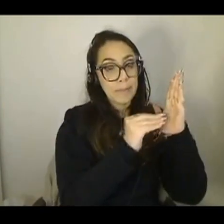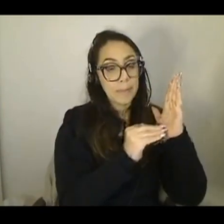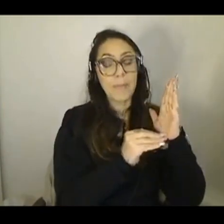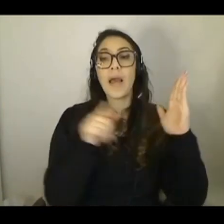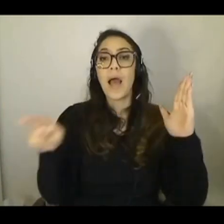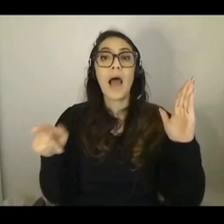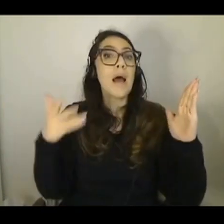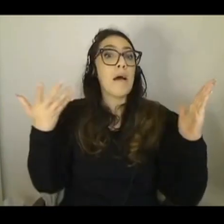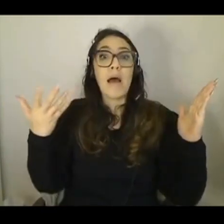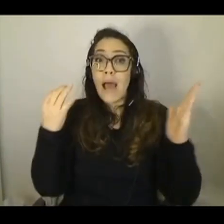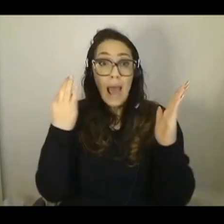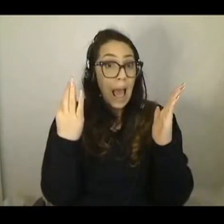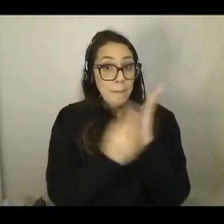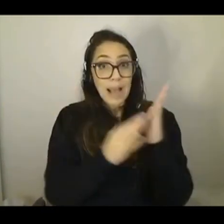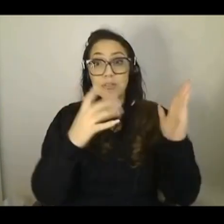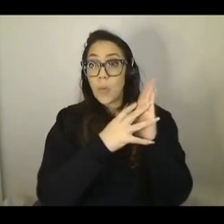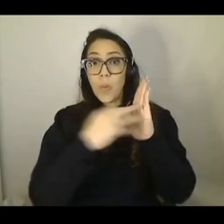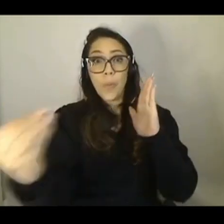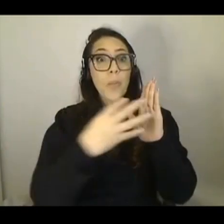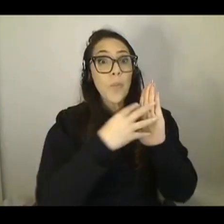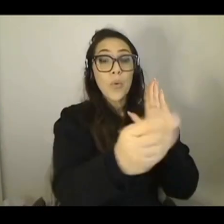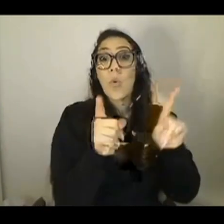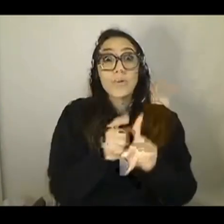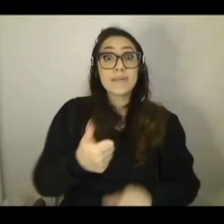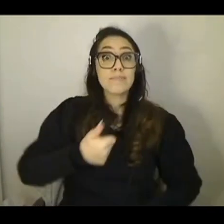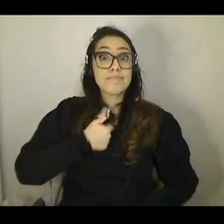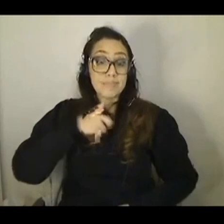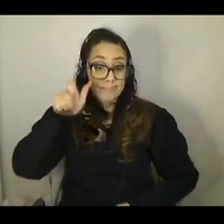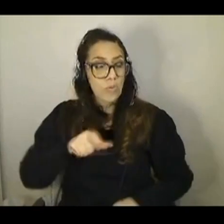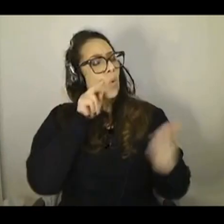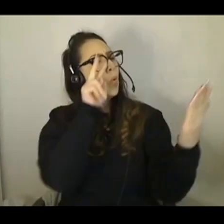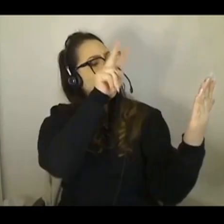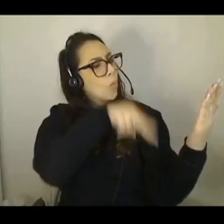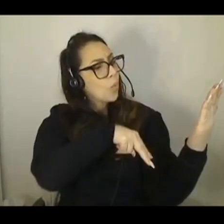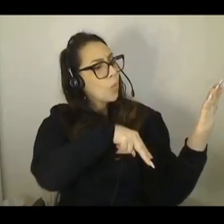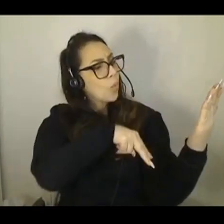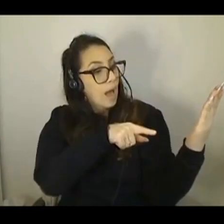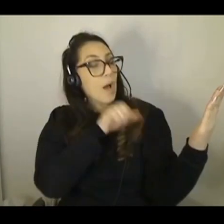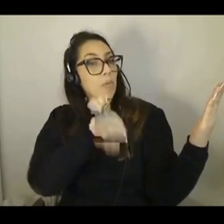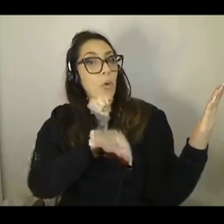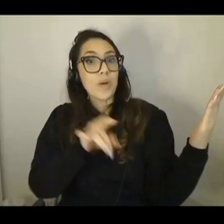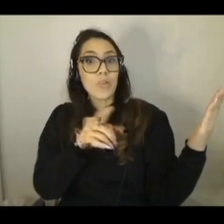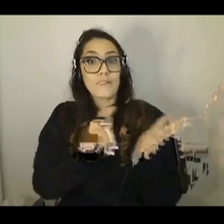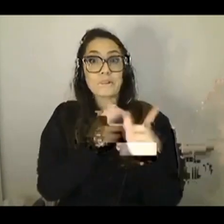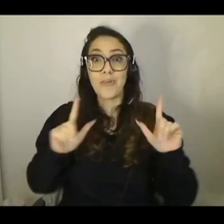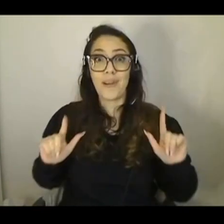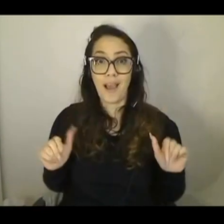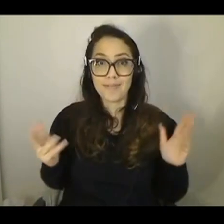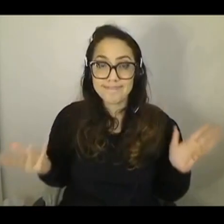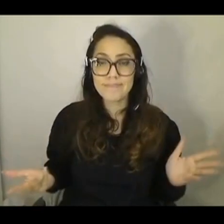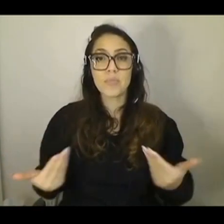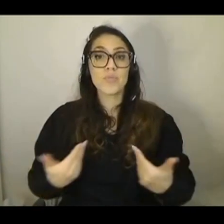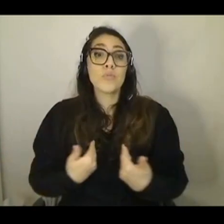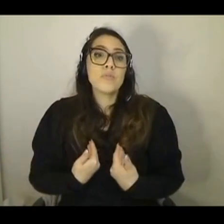Toute application peut venir piocher ou même les individus peuvent consulter les informations disponibles. Donc l'humain, on est au